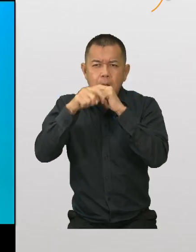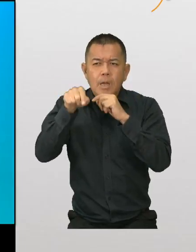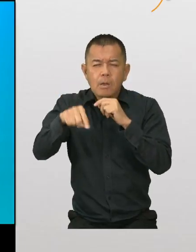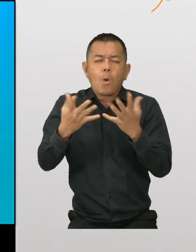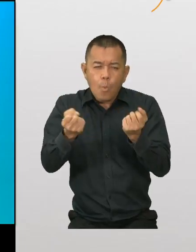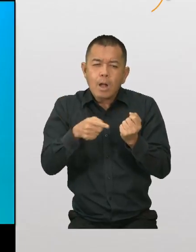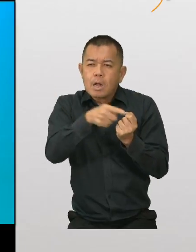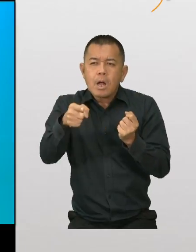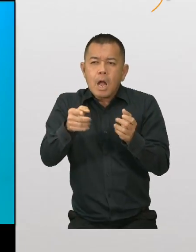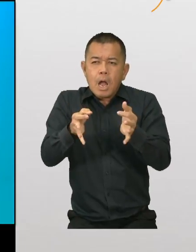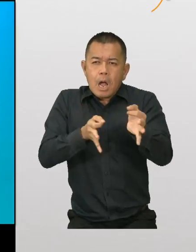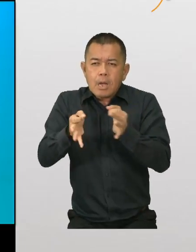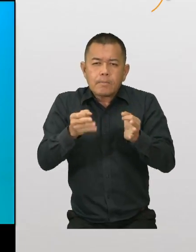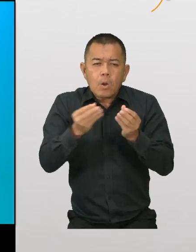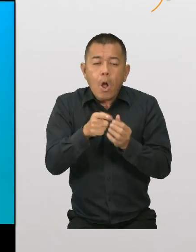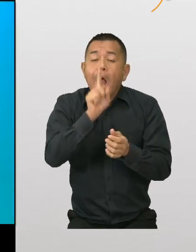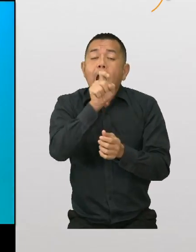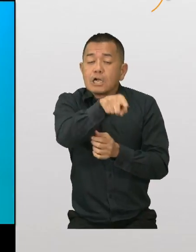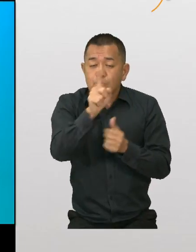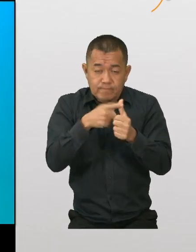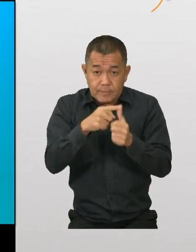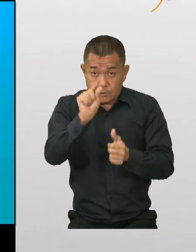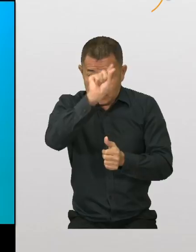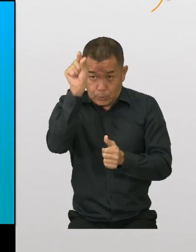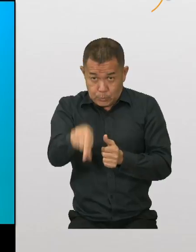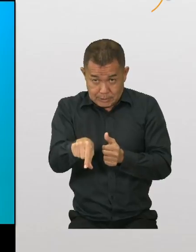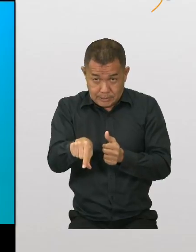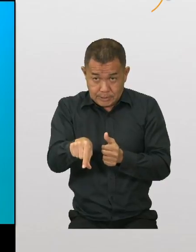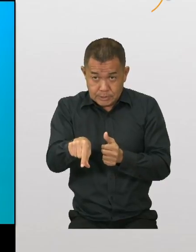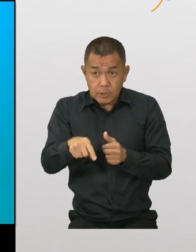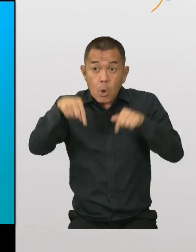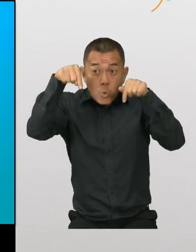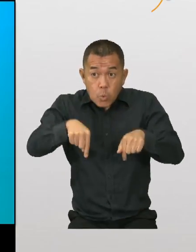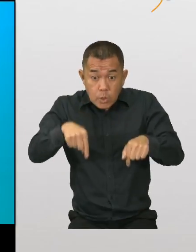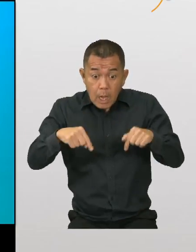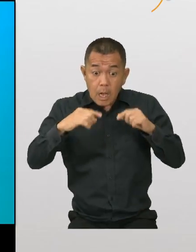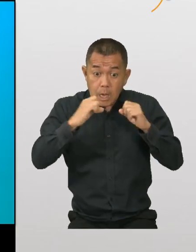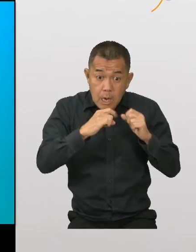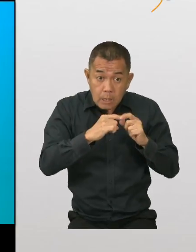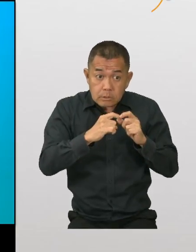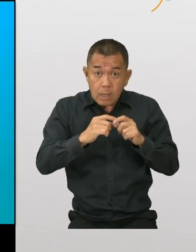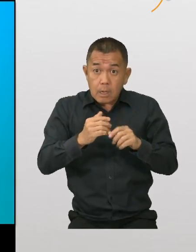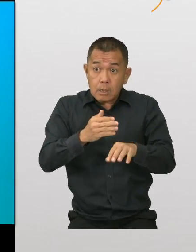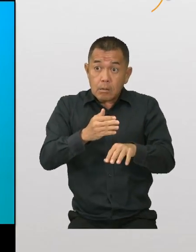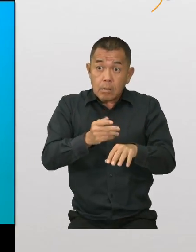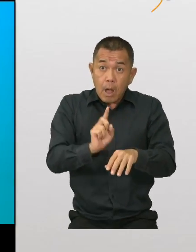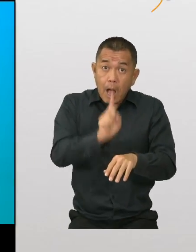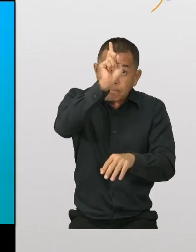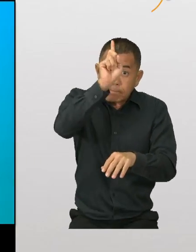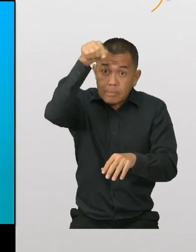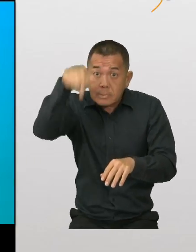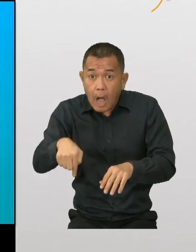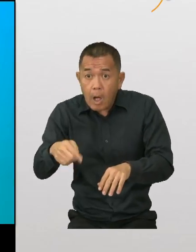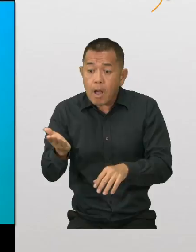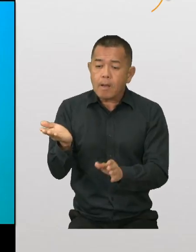simple quiz. Do you think that today's electricity tariff has gone up or down compared to 10 years ago? 我再问